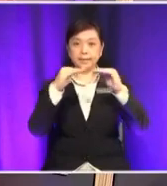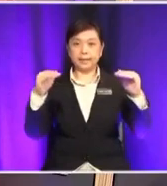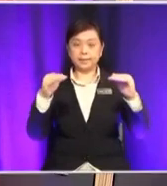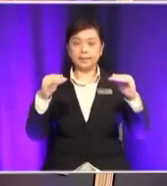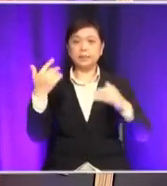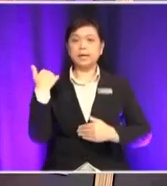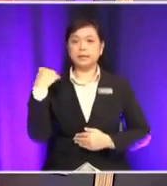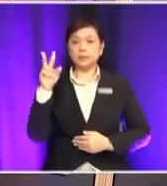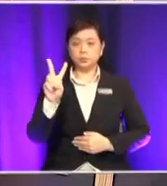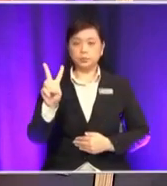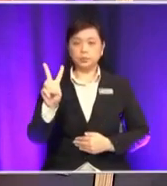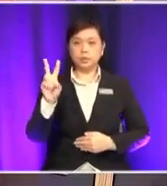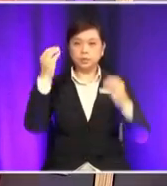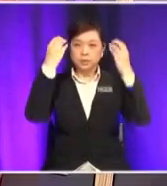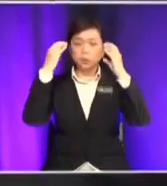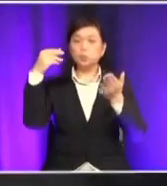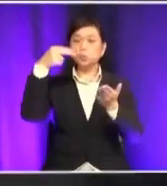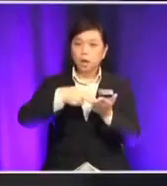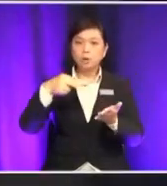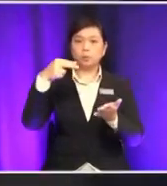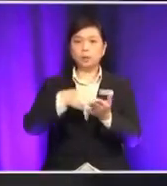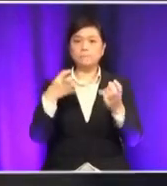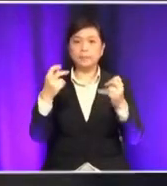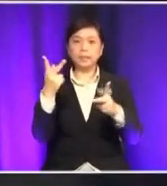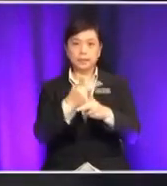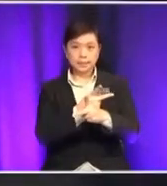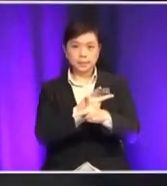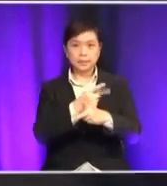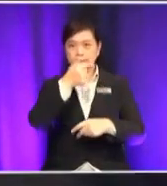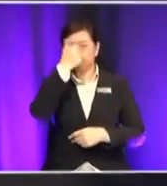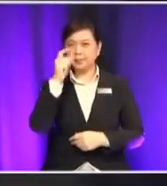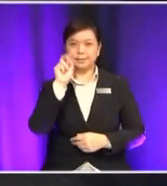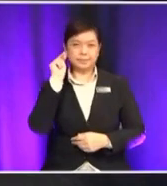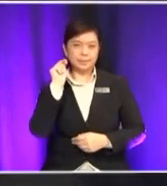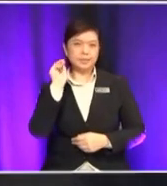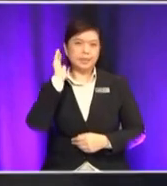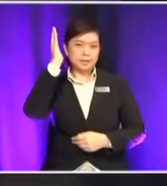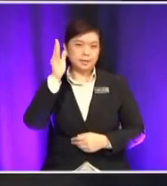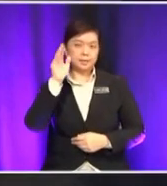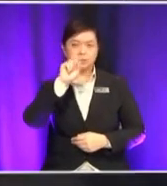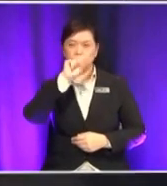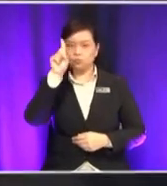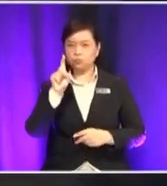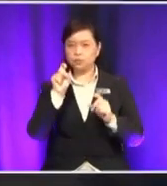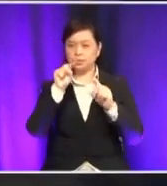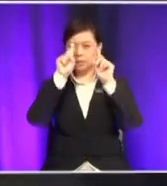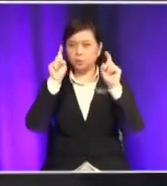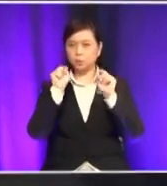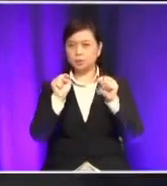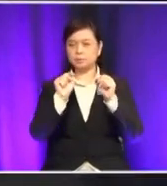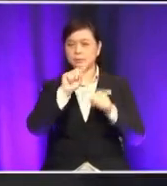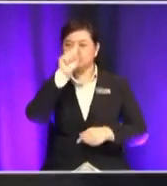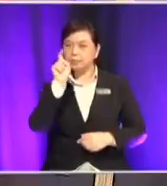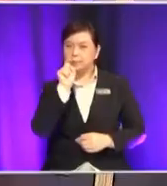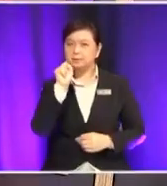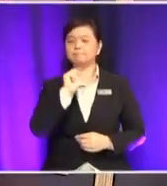ulang ini berkali-kali karena nanti kita akan ada Kuis iya Ambil catatan